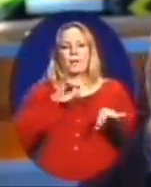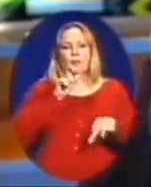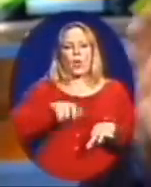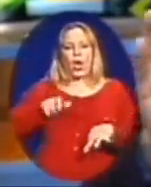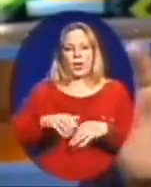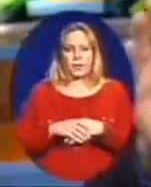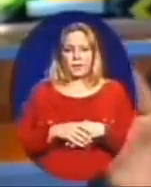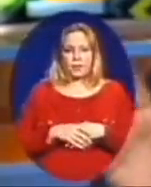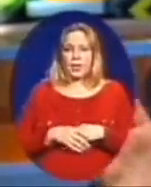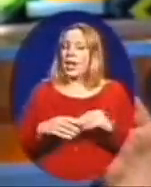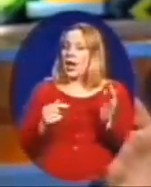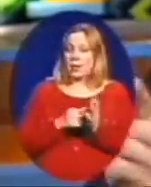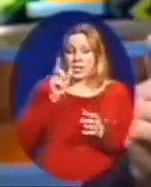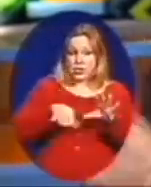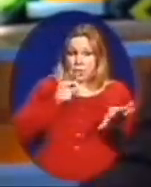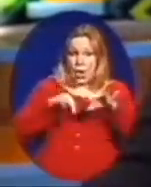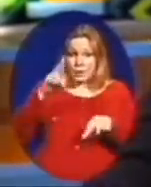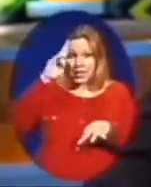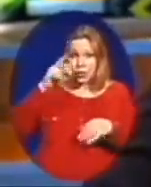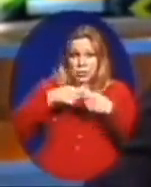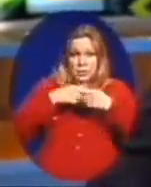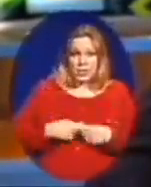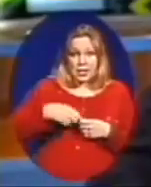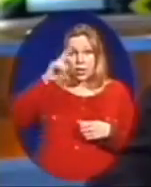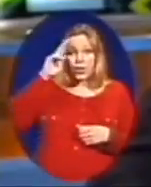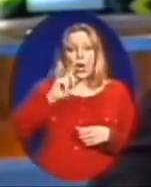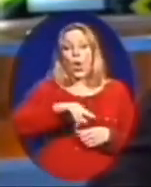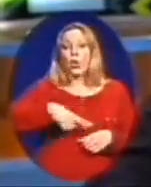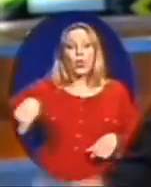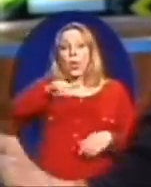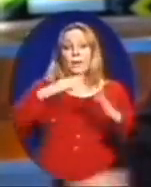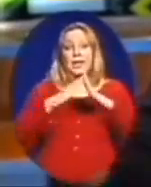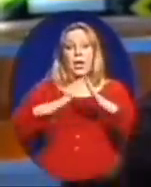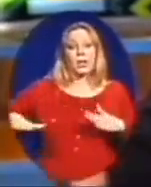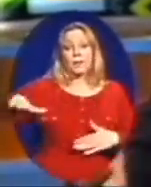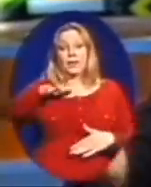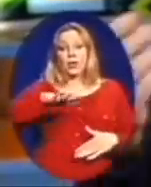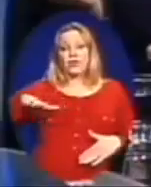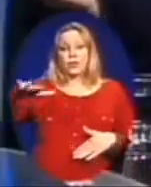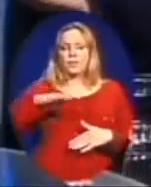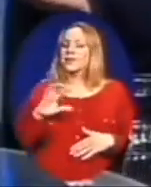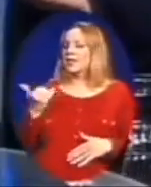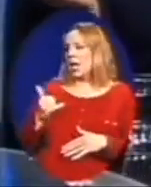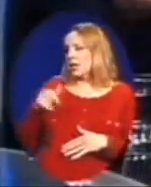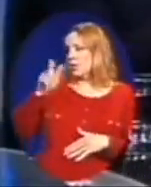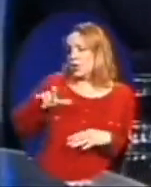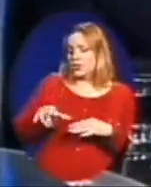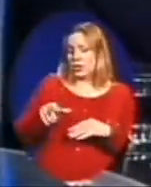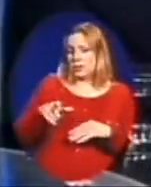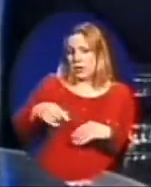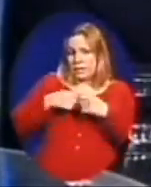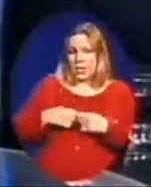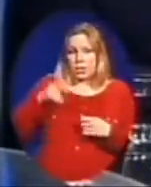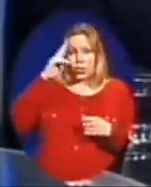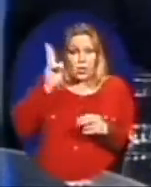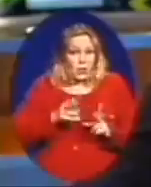לא כולם מתנחלים ביהודה ושומרון, וגם לא שליש, וגם לא שליש מהבוחרים של הליכוד. אבל לבוחרי הליכוד יש אופציות אחרות, השאלה...